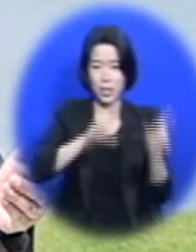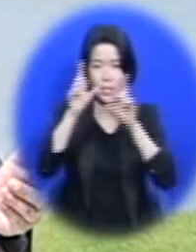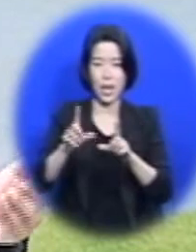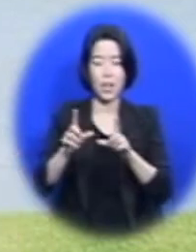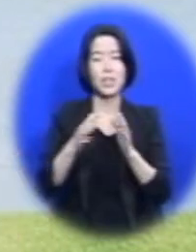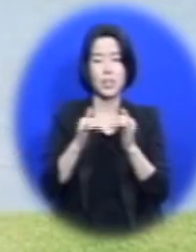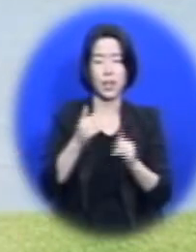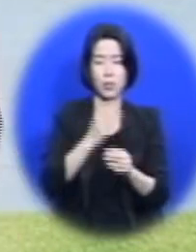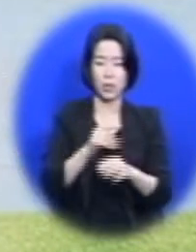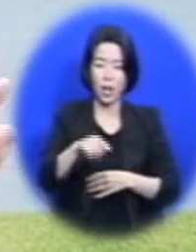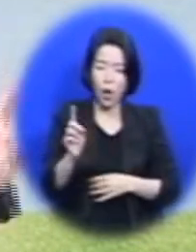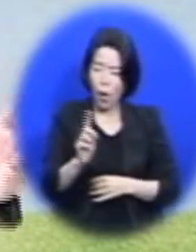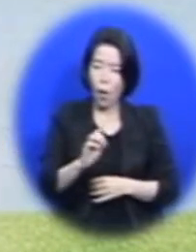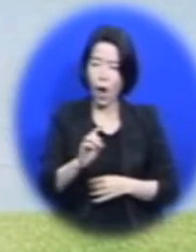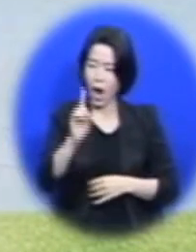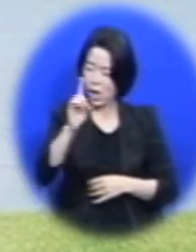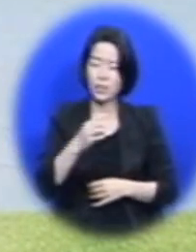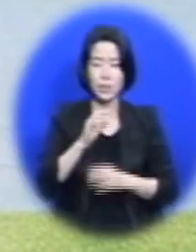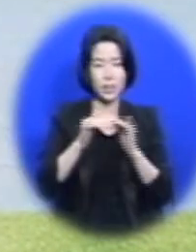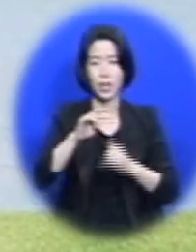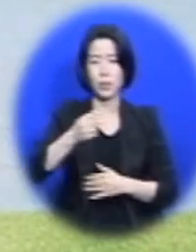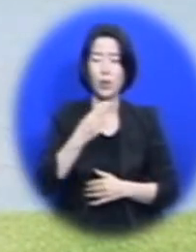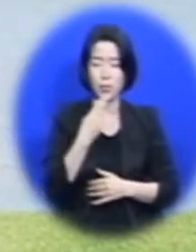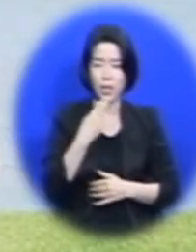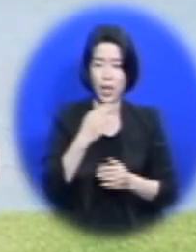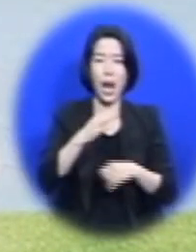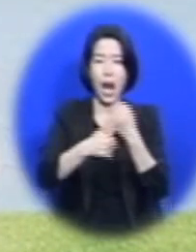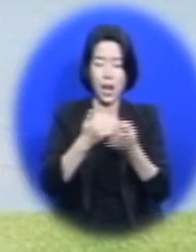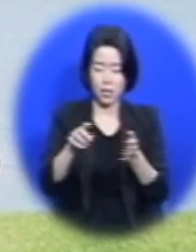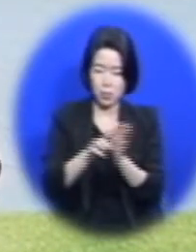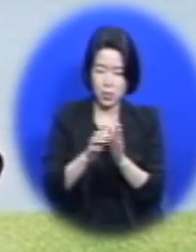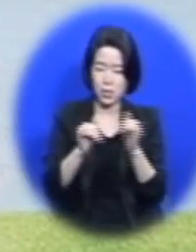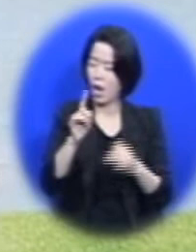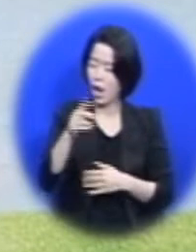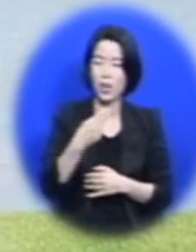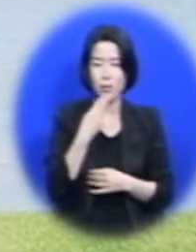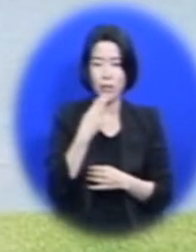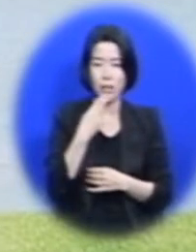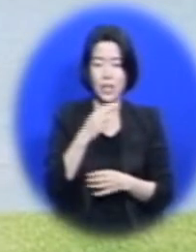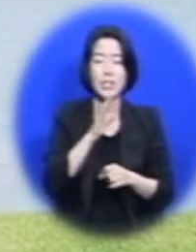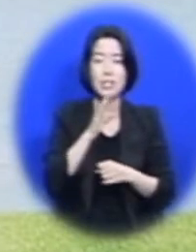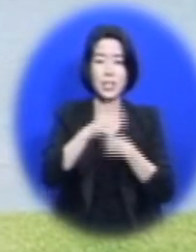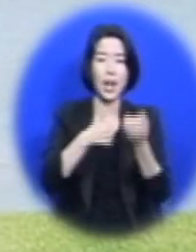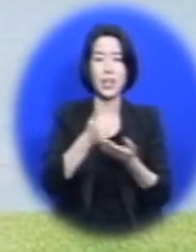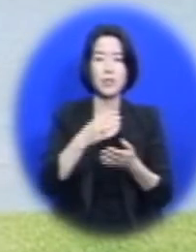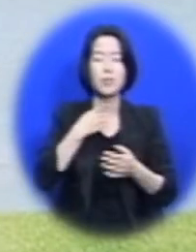중에 어쩌면 이렇게 한 사람도 없냐? 하나님을 믿는 사람이, 진짜 하나님을 갈망하는